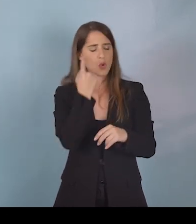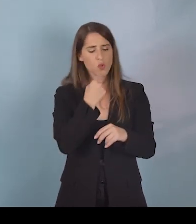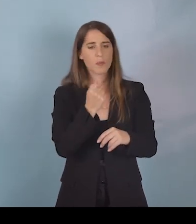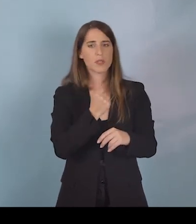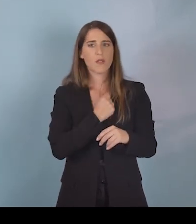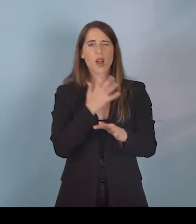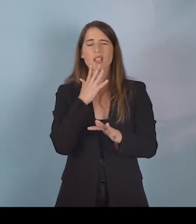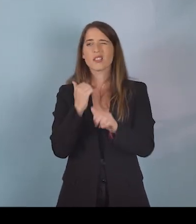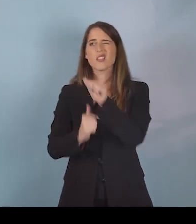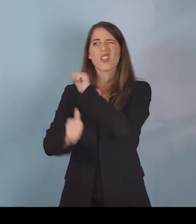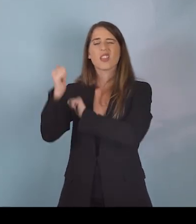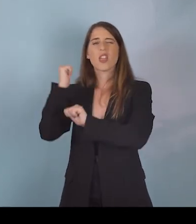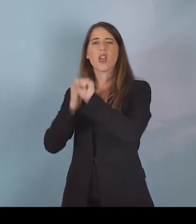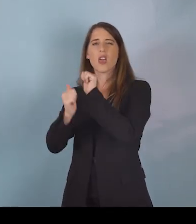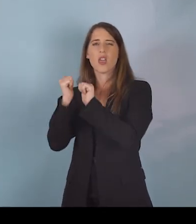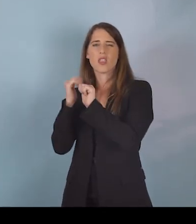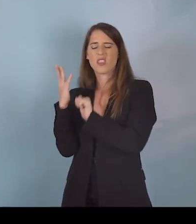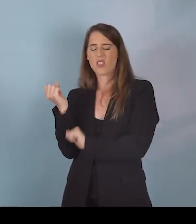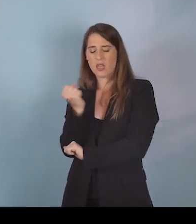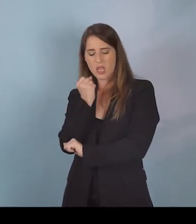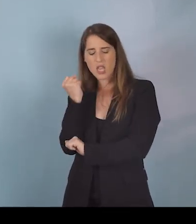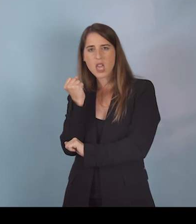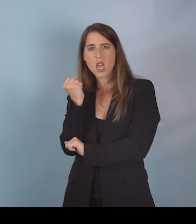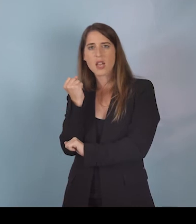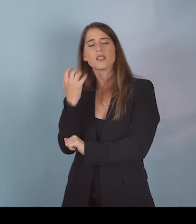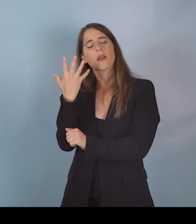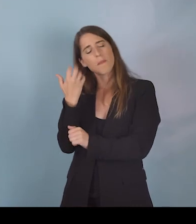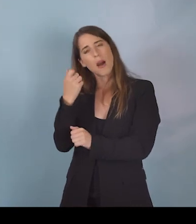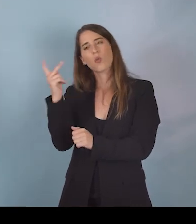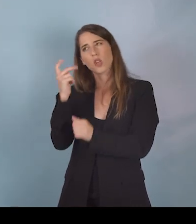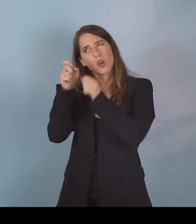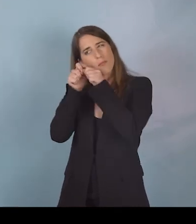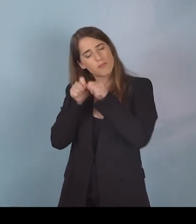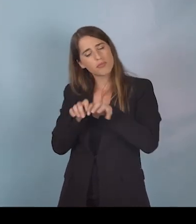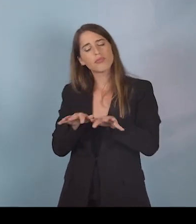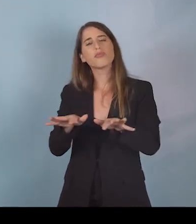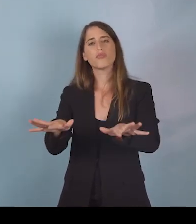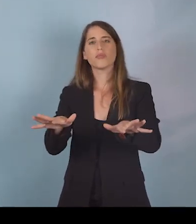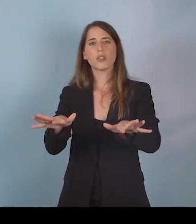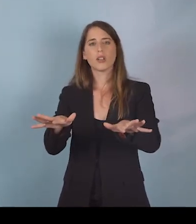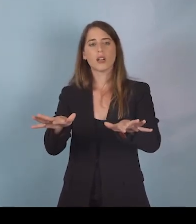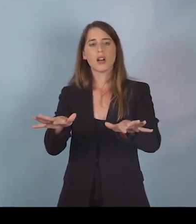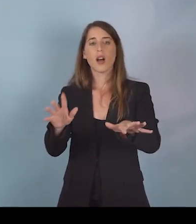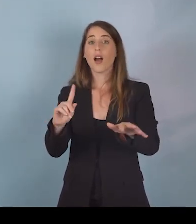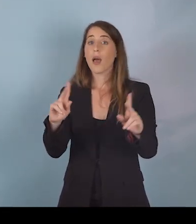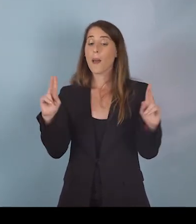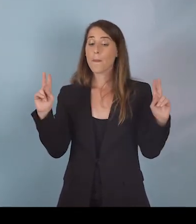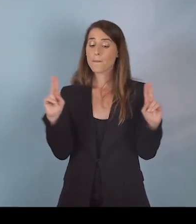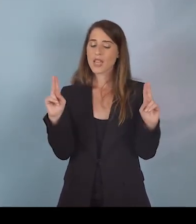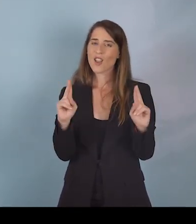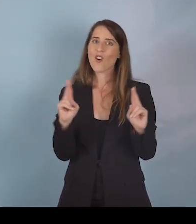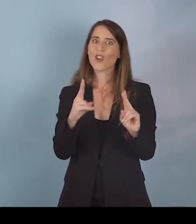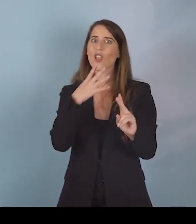κομματική συζήτηση, ότι οι αντιλήψεις οι οποίες είναι συντηρητικές διατρέχουν δυστυχώς στο σύνολο της